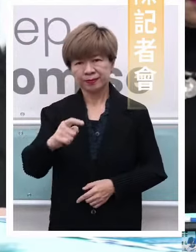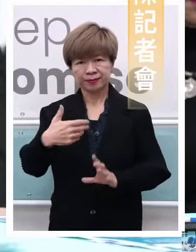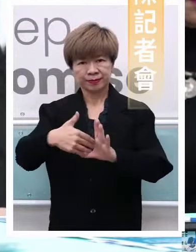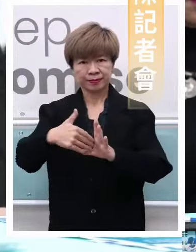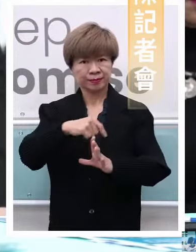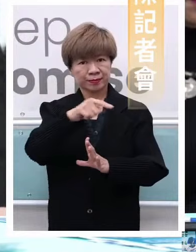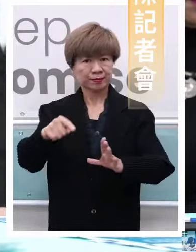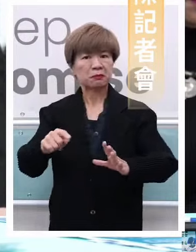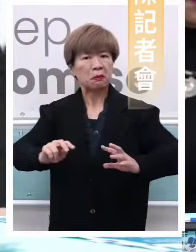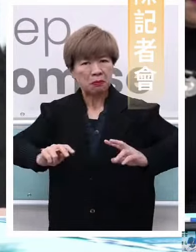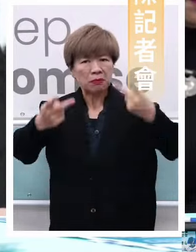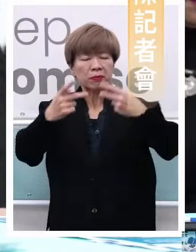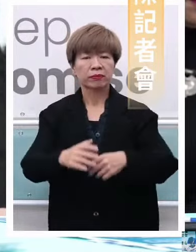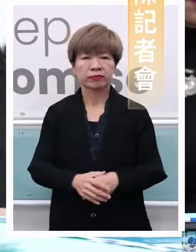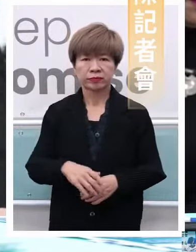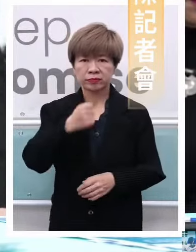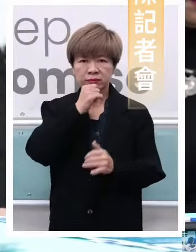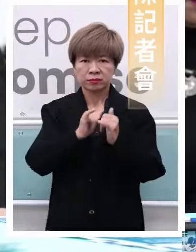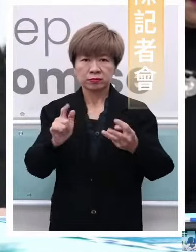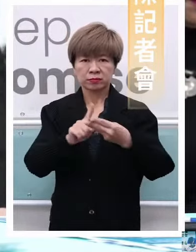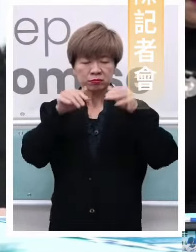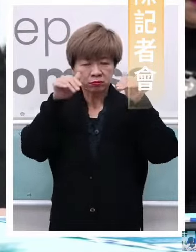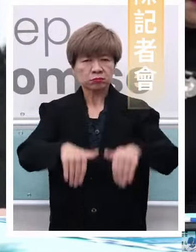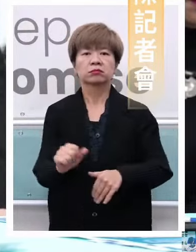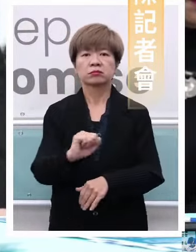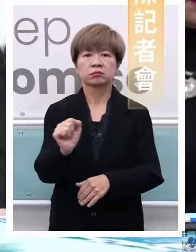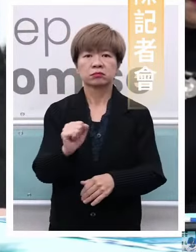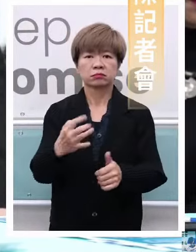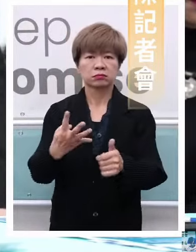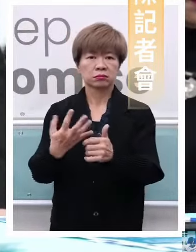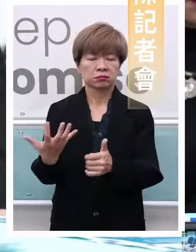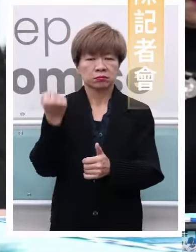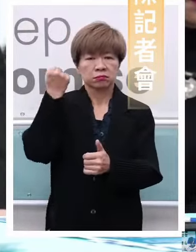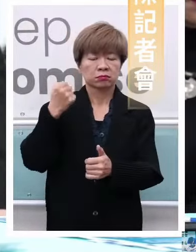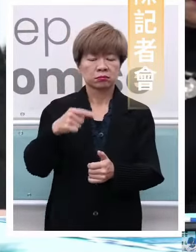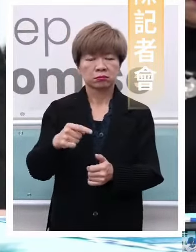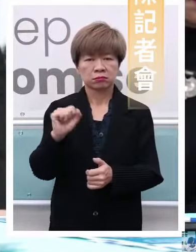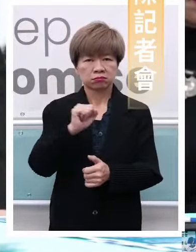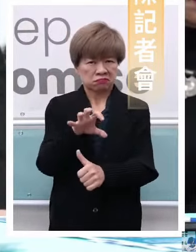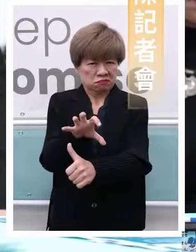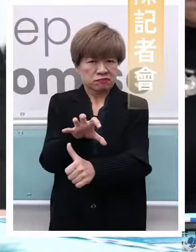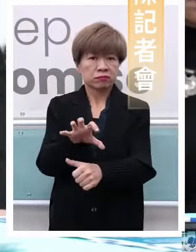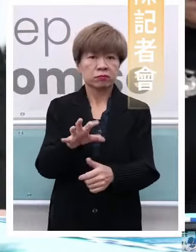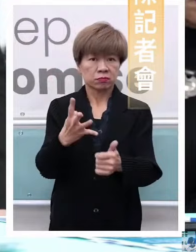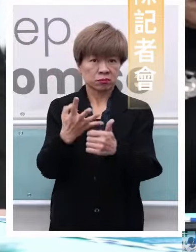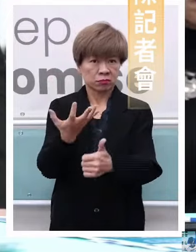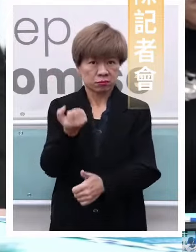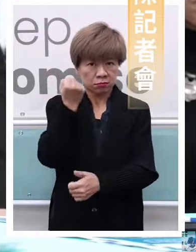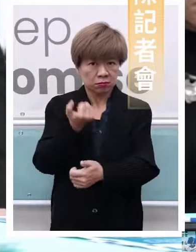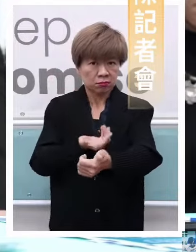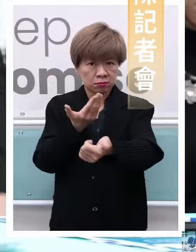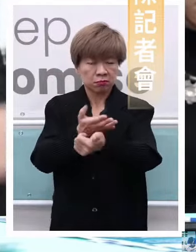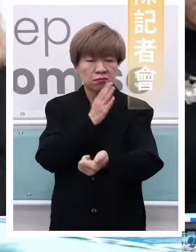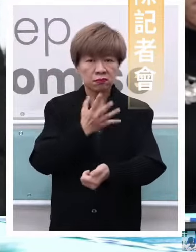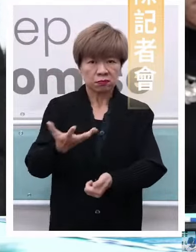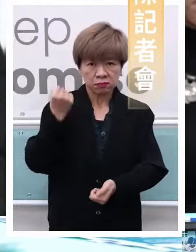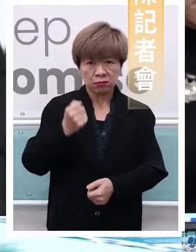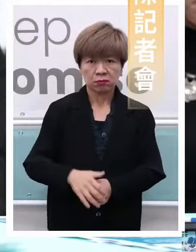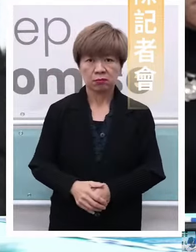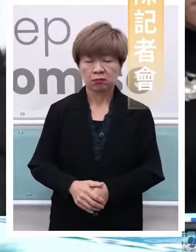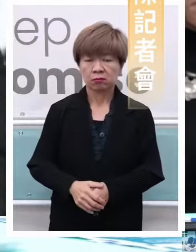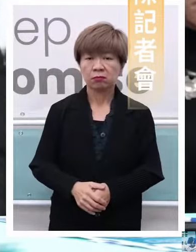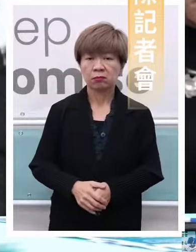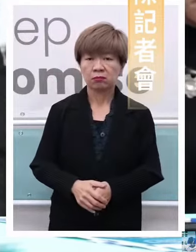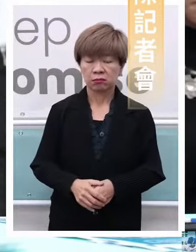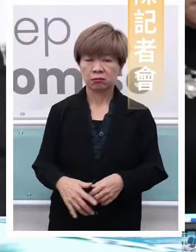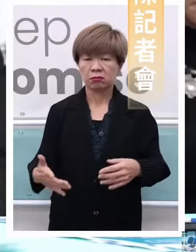的原因，因为台湾的民主不能倒退，台湾的第四权不能够被钳制，第四权赋予你们的是权力，我说的力后